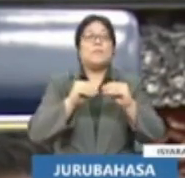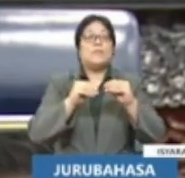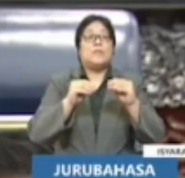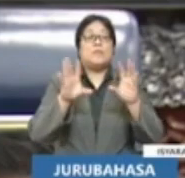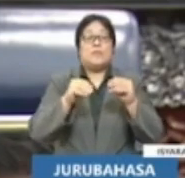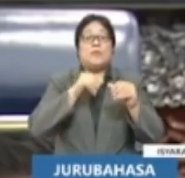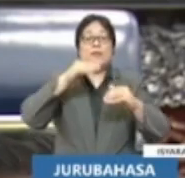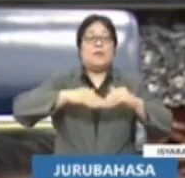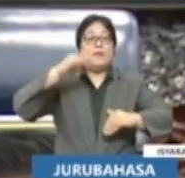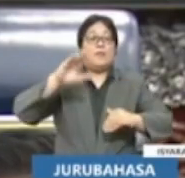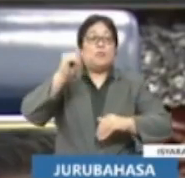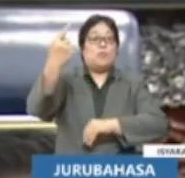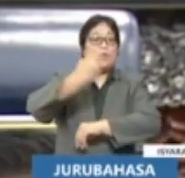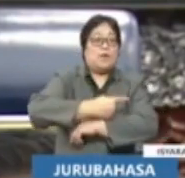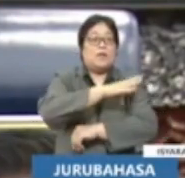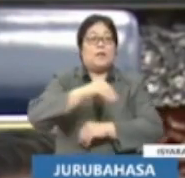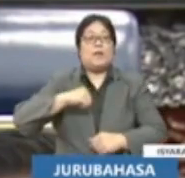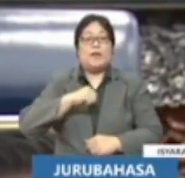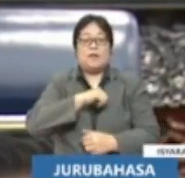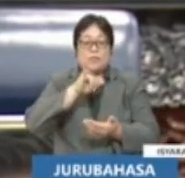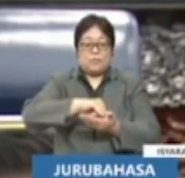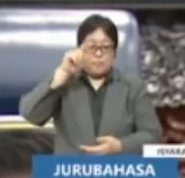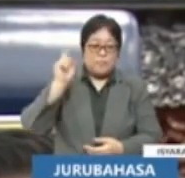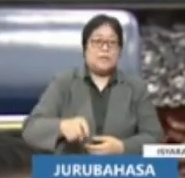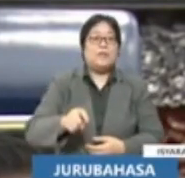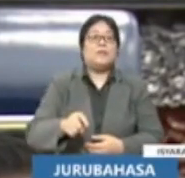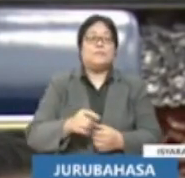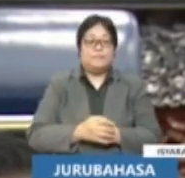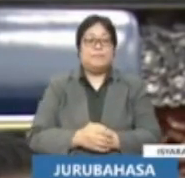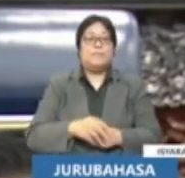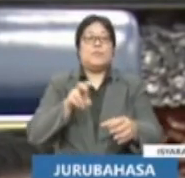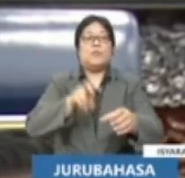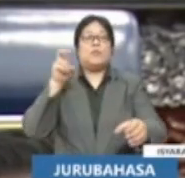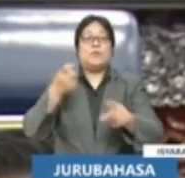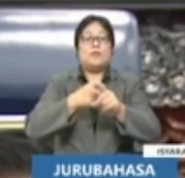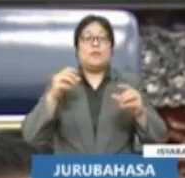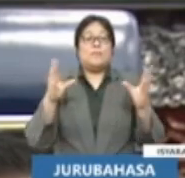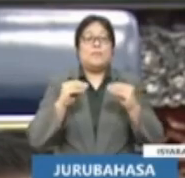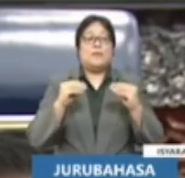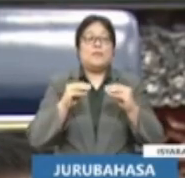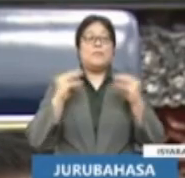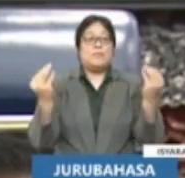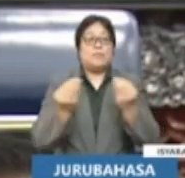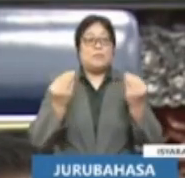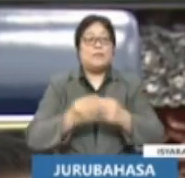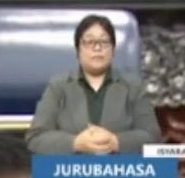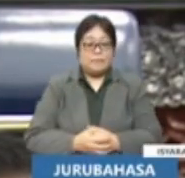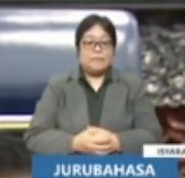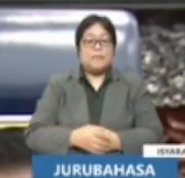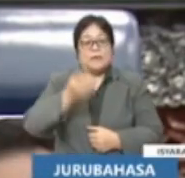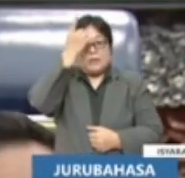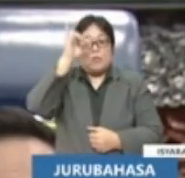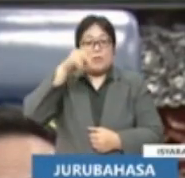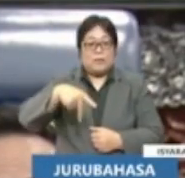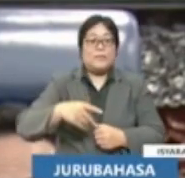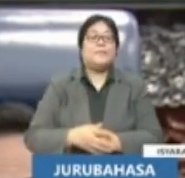bagi tempoh tidak melebihi 10 hari dan ahli tersebut hendaklah dengan setermeta keluar daripada majlis mesyuarat. Datuk Yang